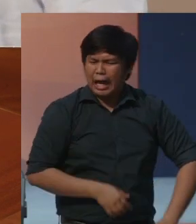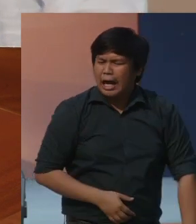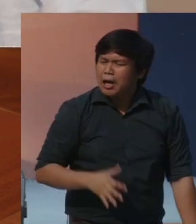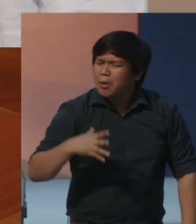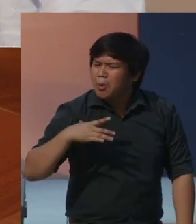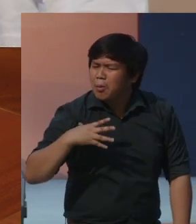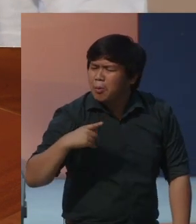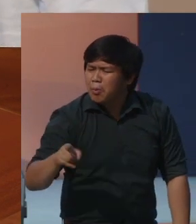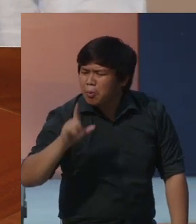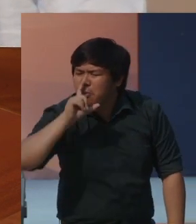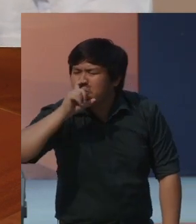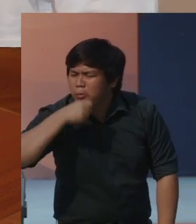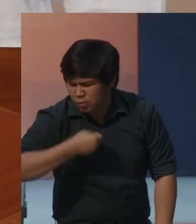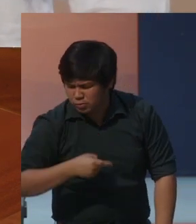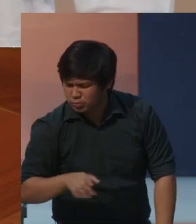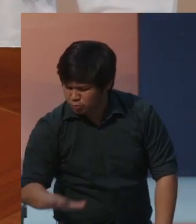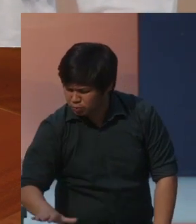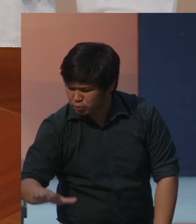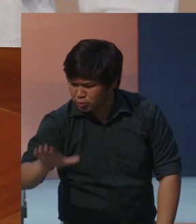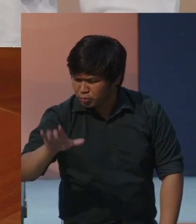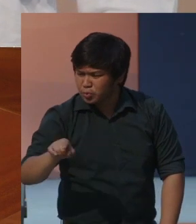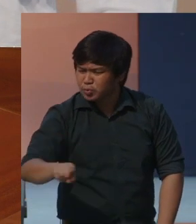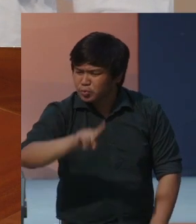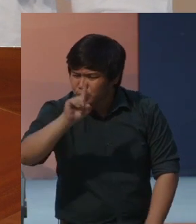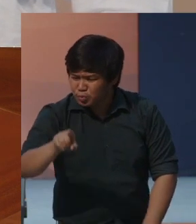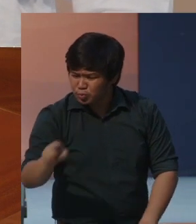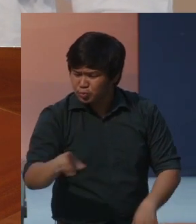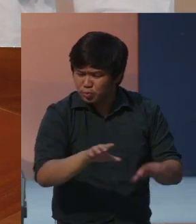mo ang linggo para itanong mo sa Sunday school teacher mo.